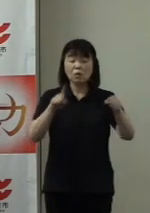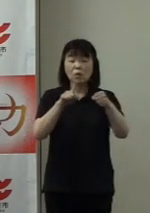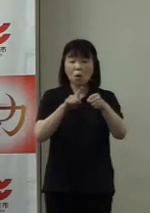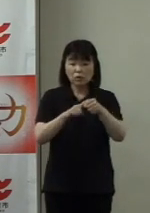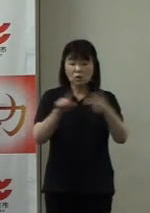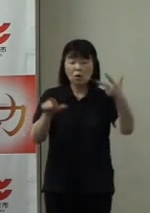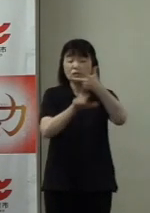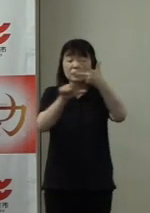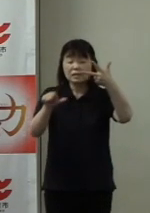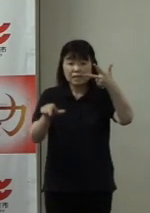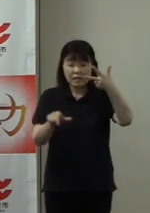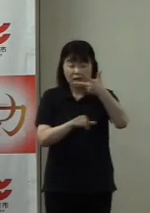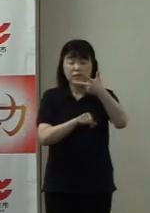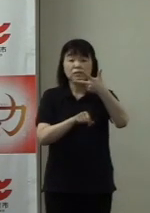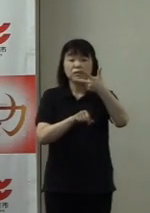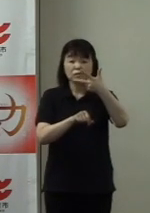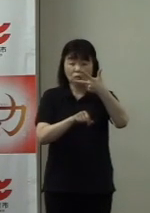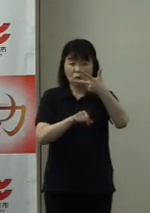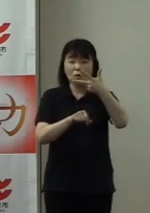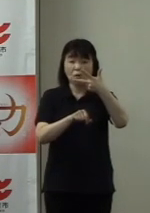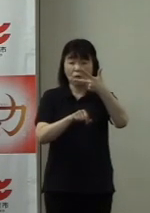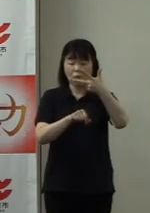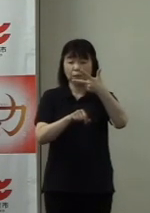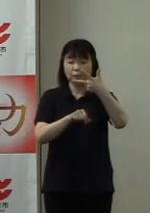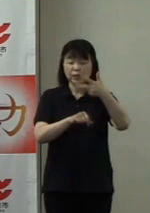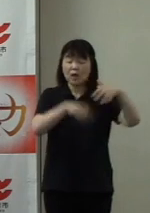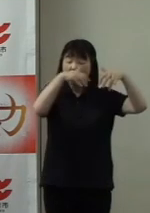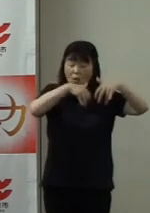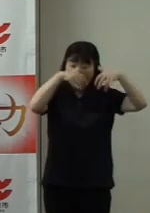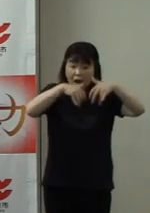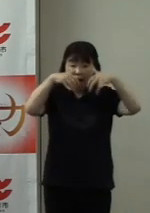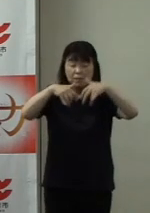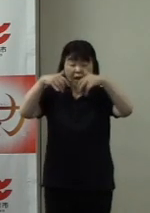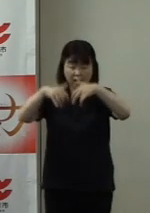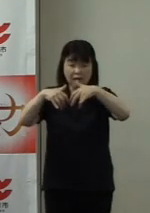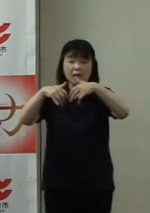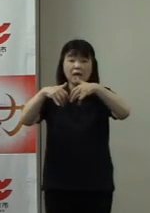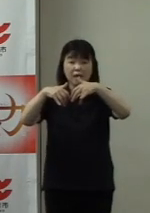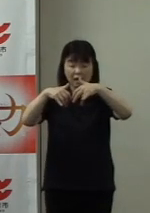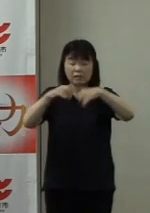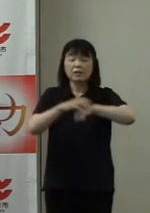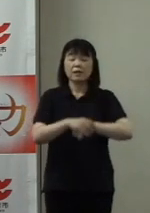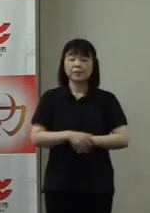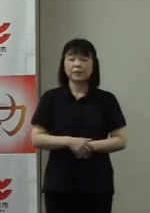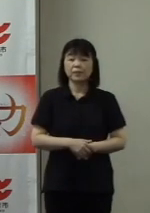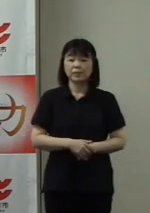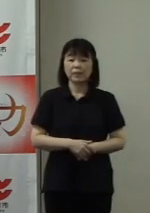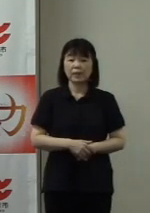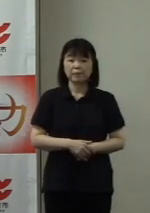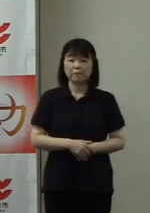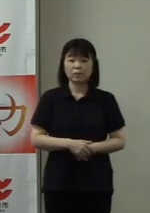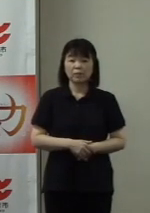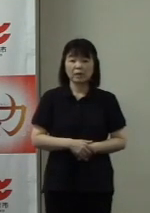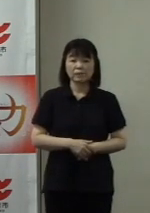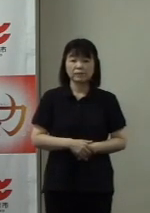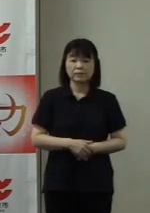の7月に発生した災害といたしましては、ちょっと